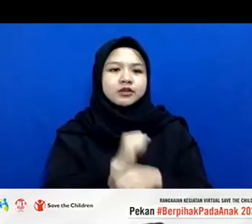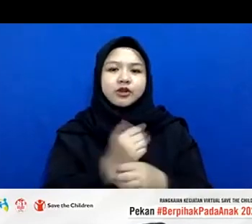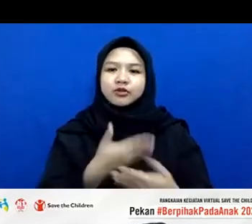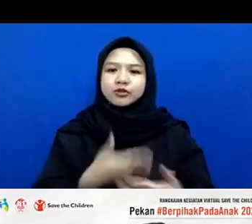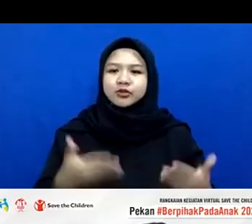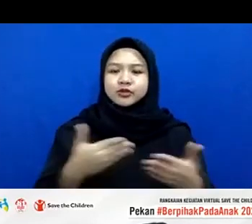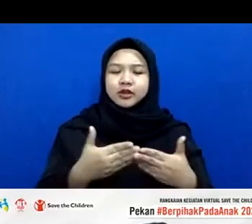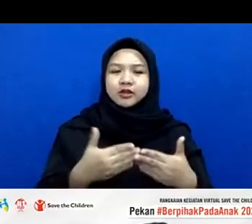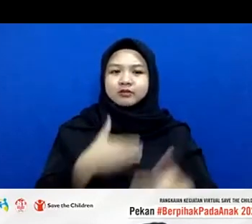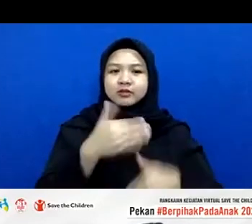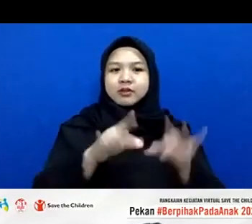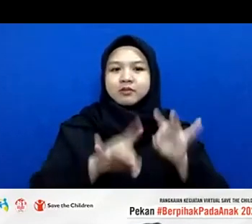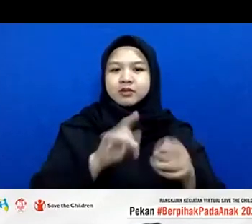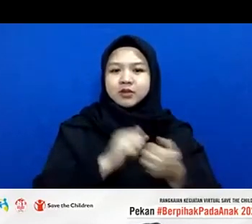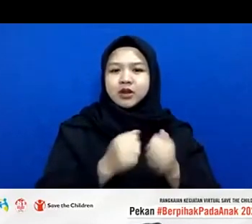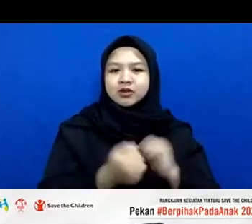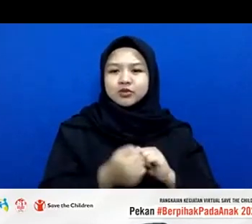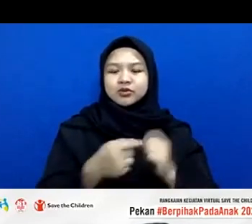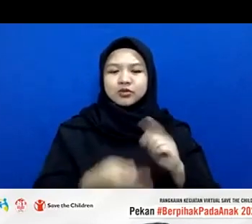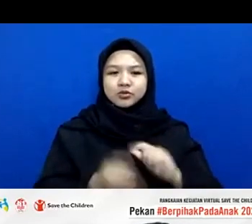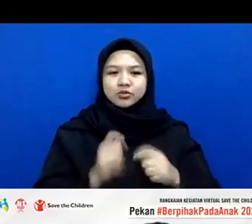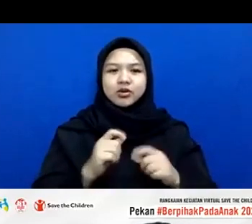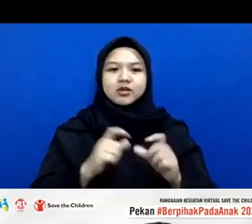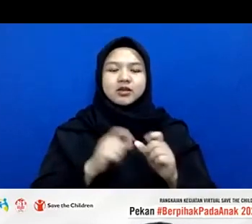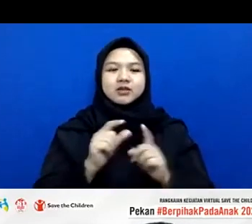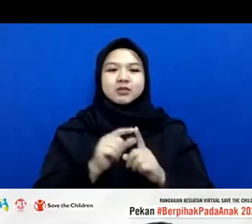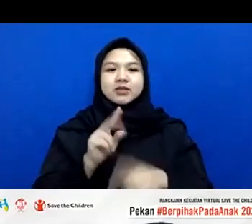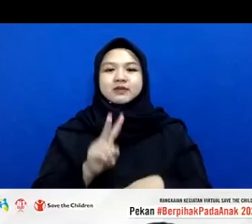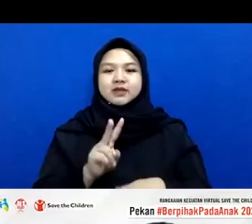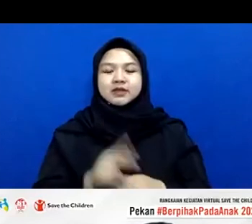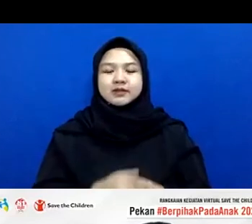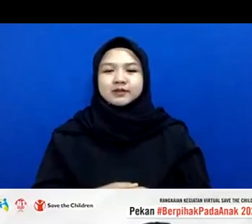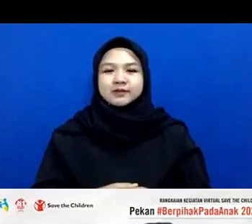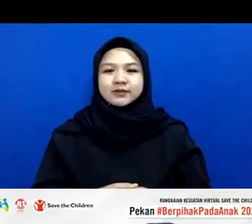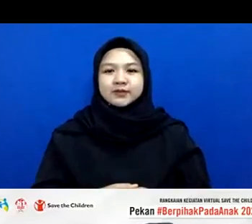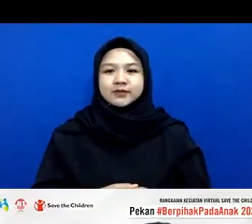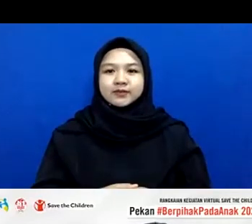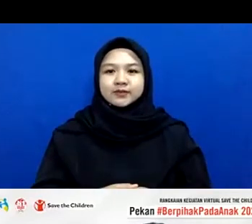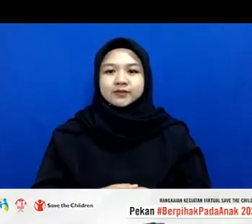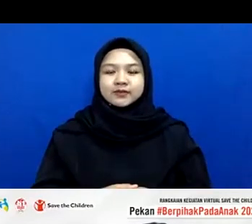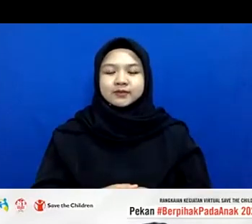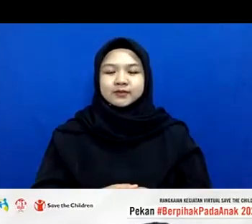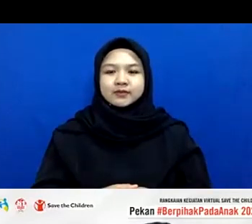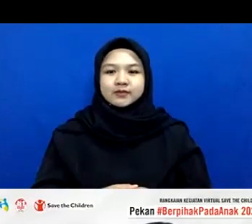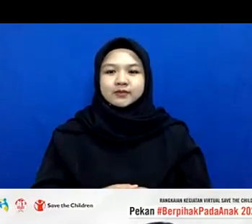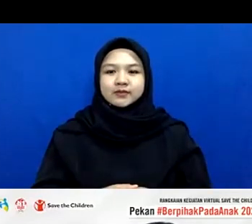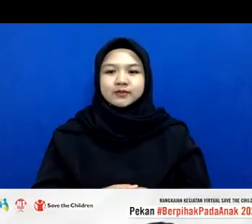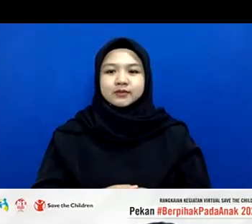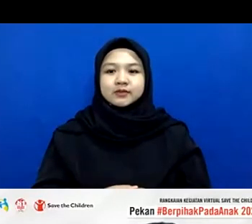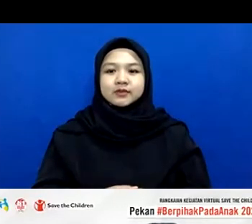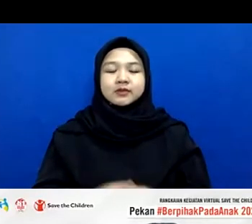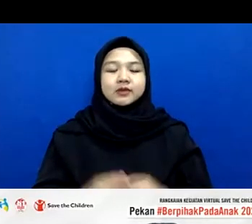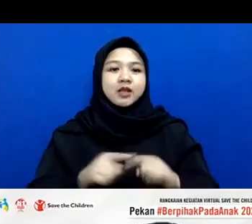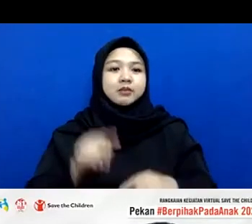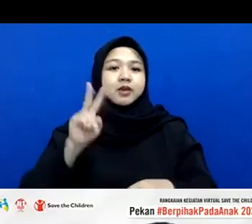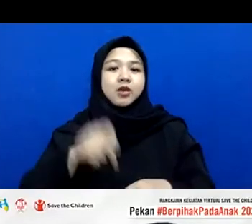melakukan manajemen kasus itu menjadi tugas supervisor, itu menjadi tugasnya. Tapi harus dibantu dengan